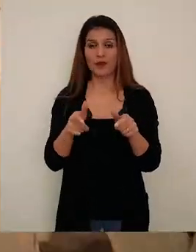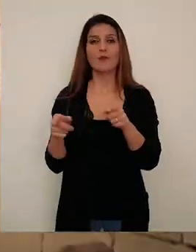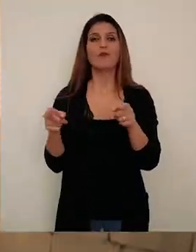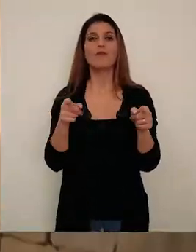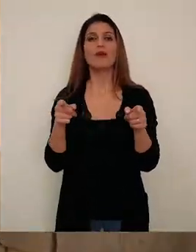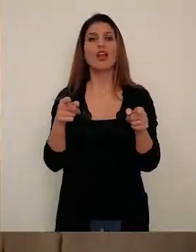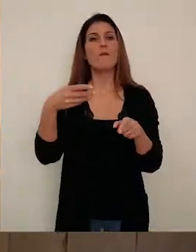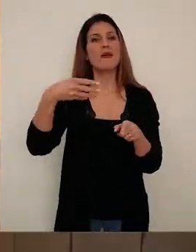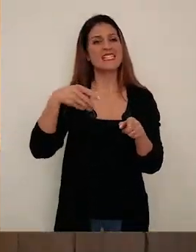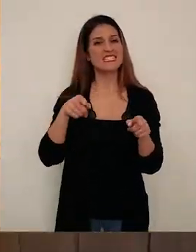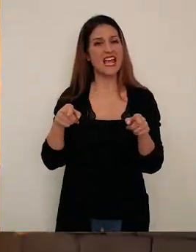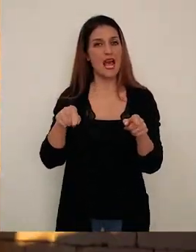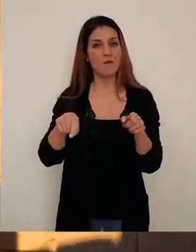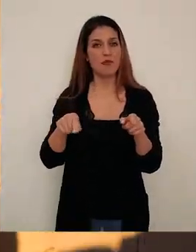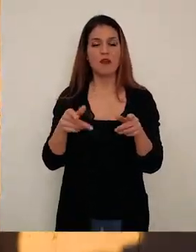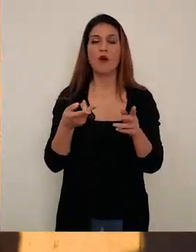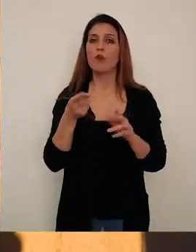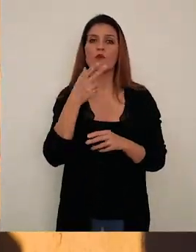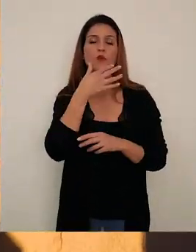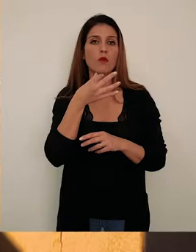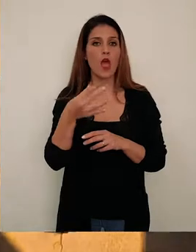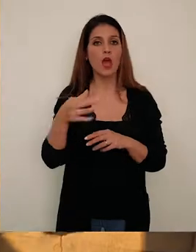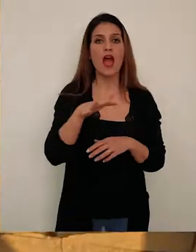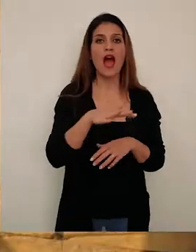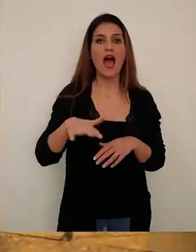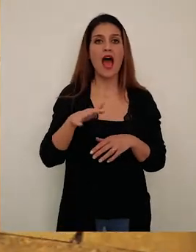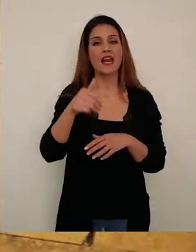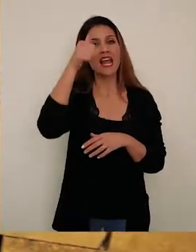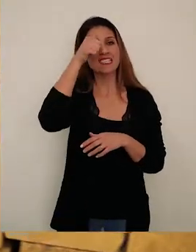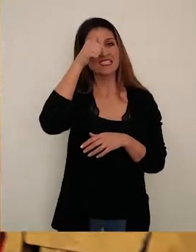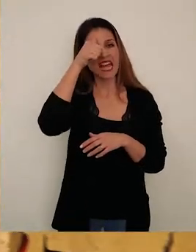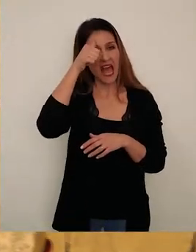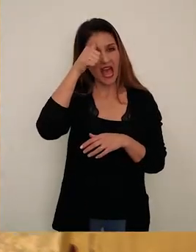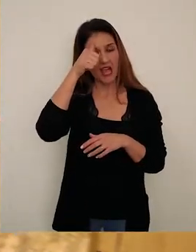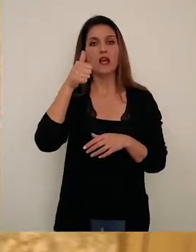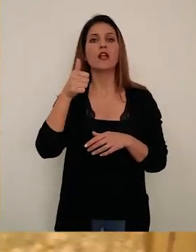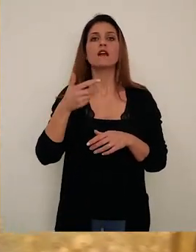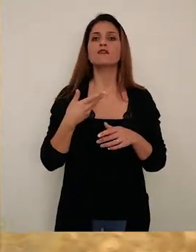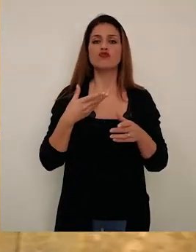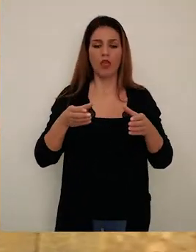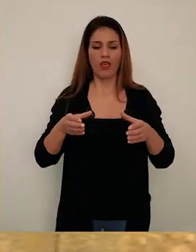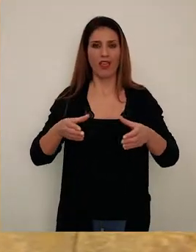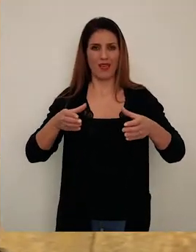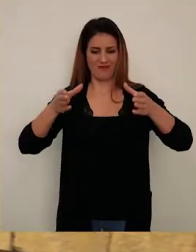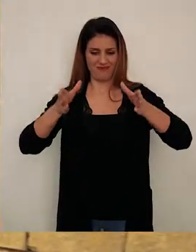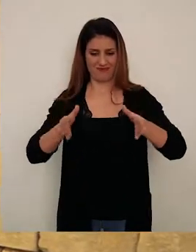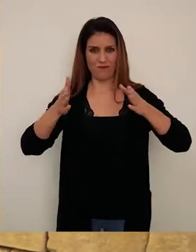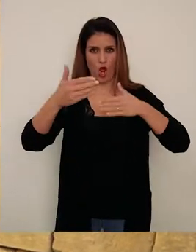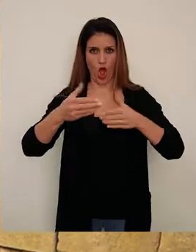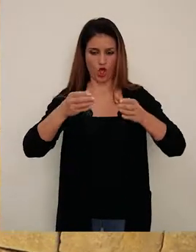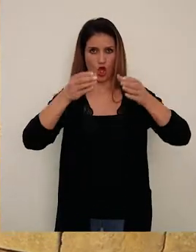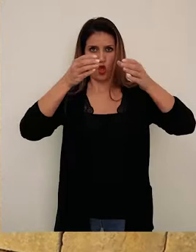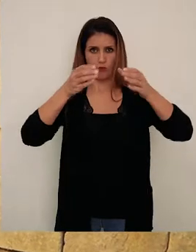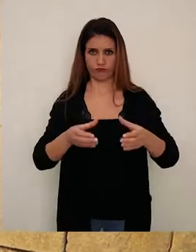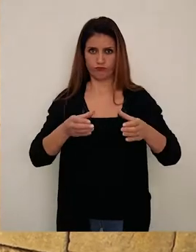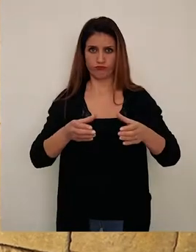Nella sezione messapica, molto suggestiva è l'area sacra, caratterizzata dai cosiddetti cippi, ossia blocchi di pietra locale a